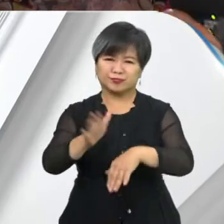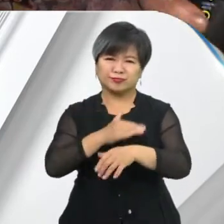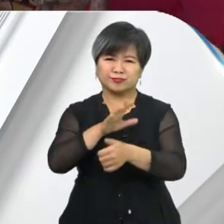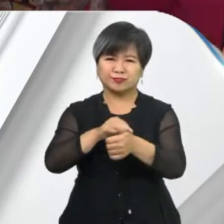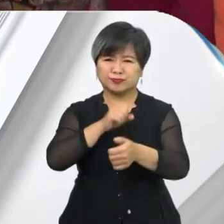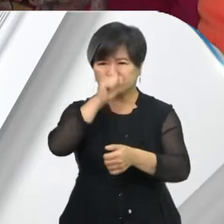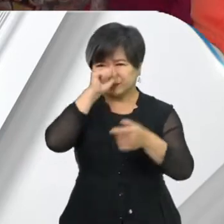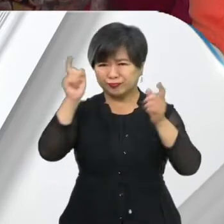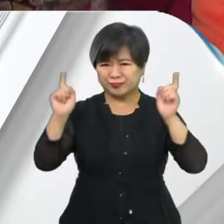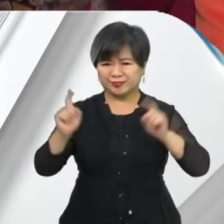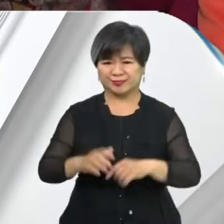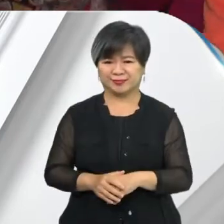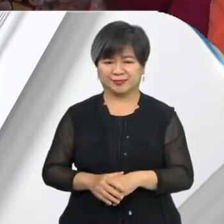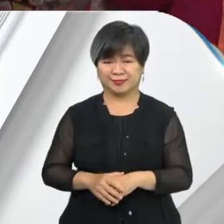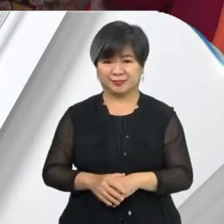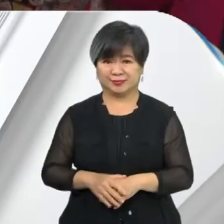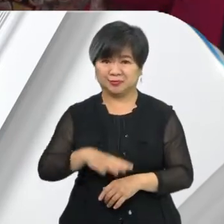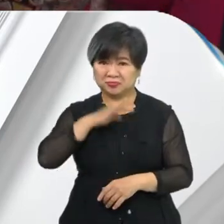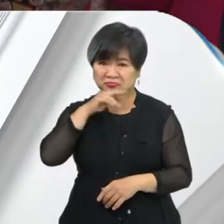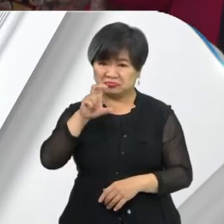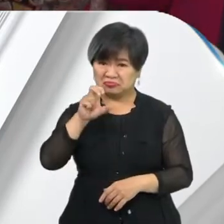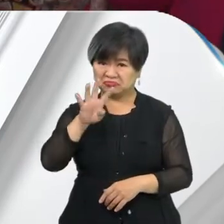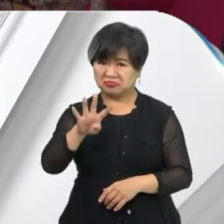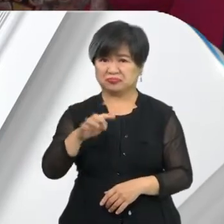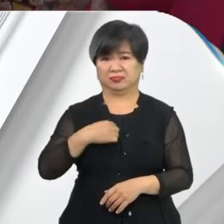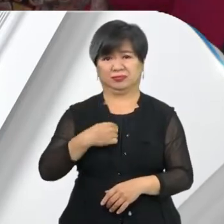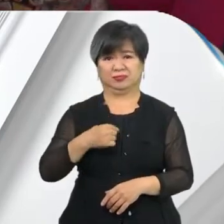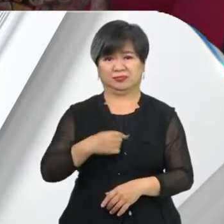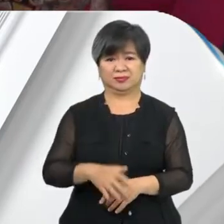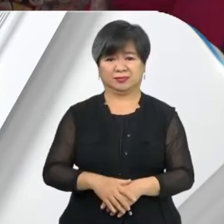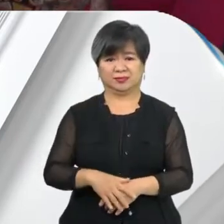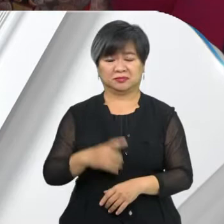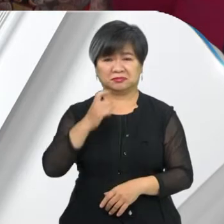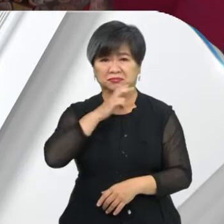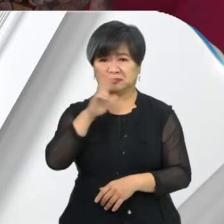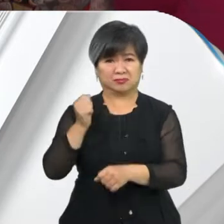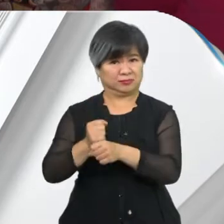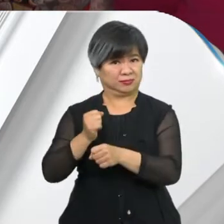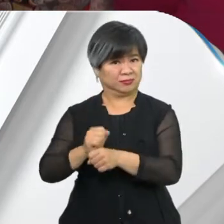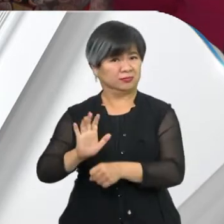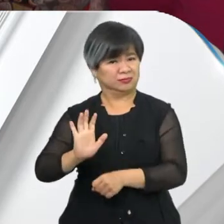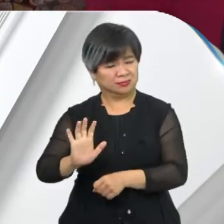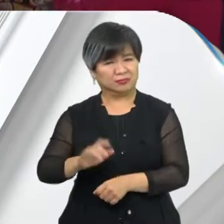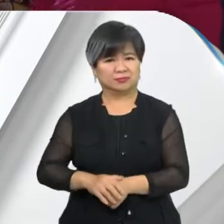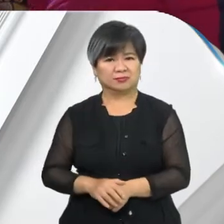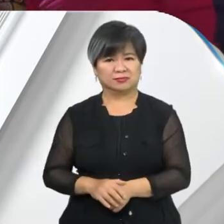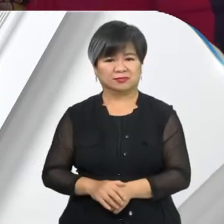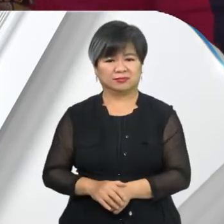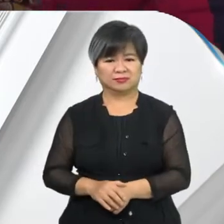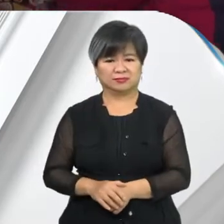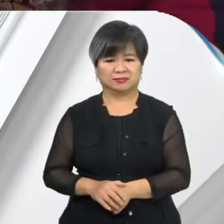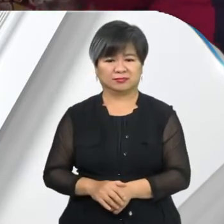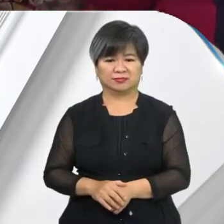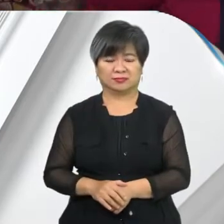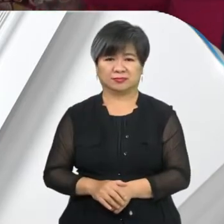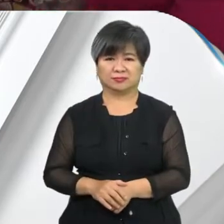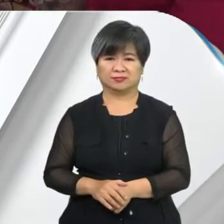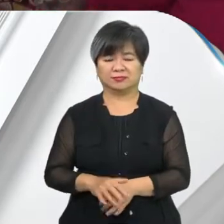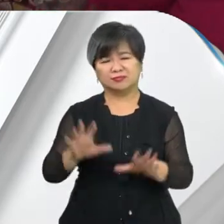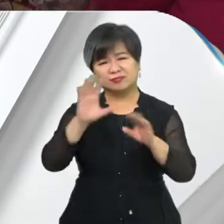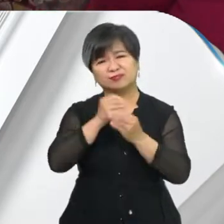味。我已经74岁了，白天哎，搁咧做工课，嘿，所以加